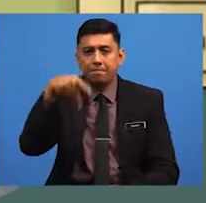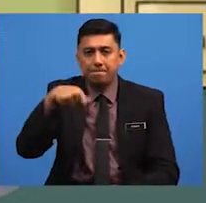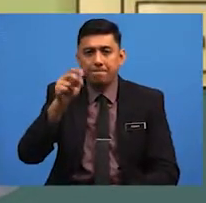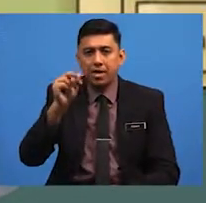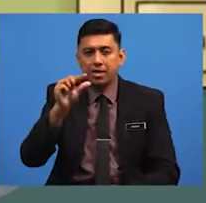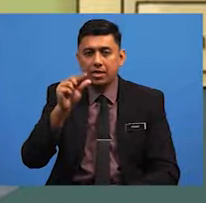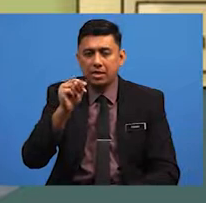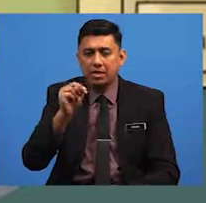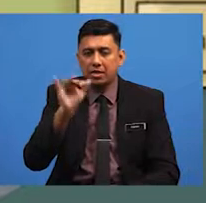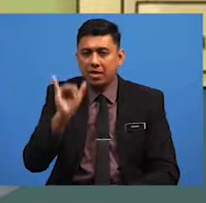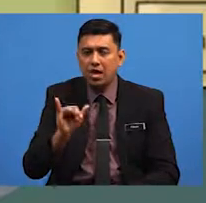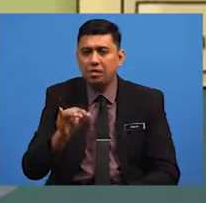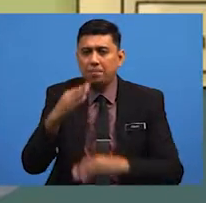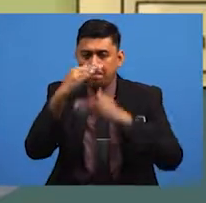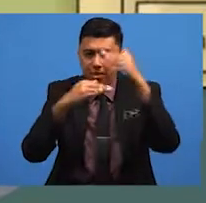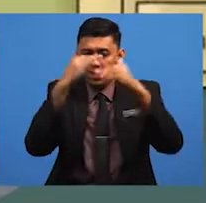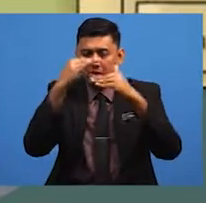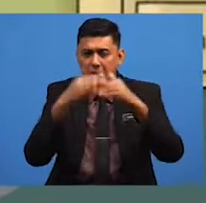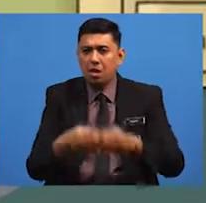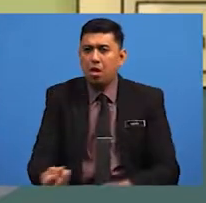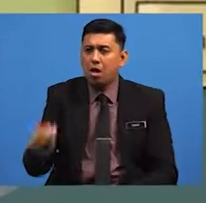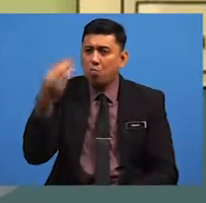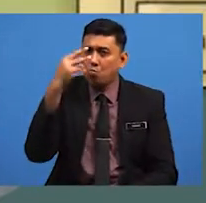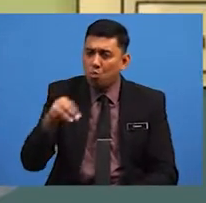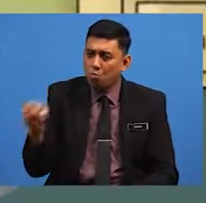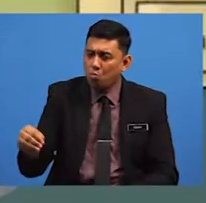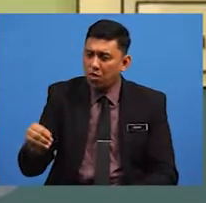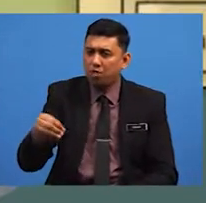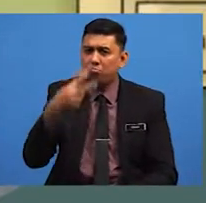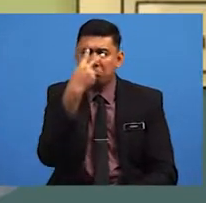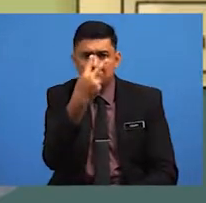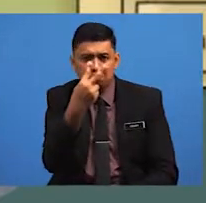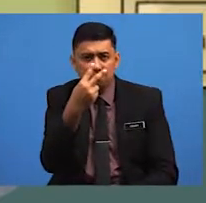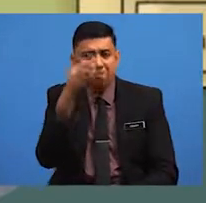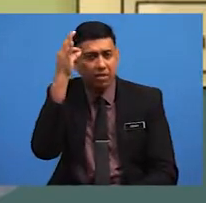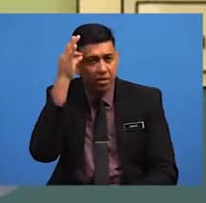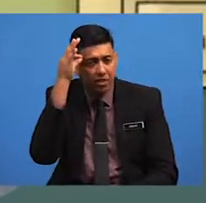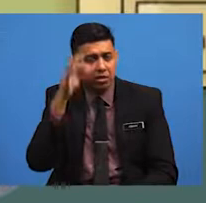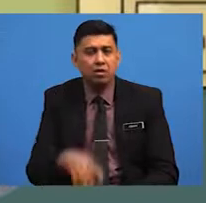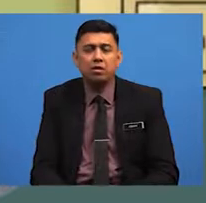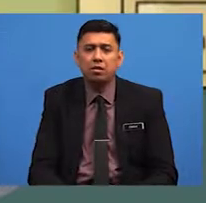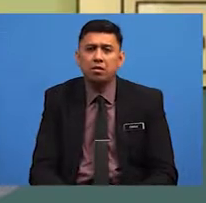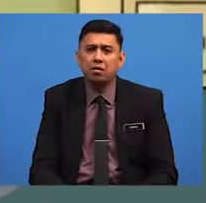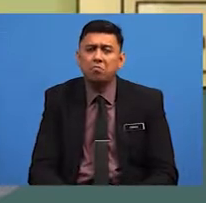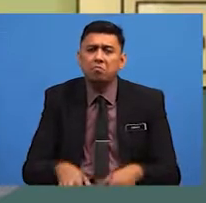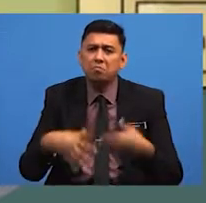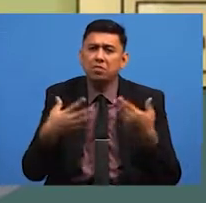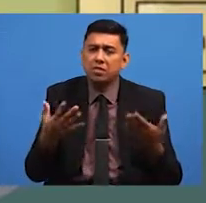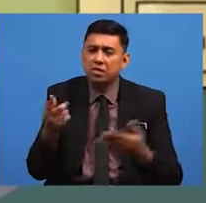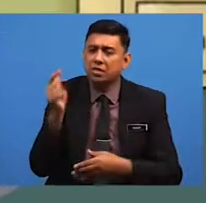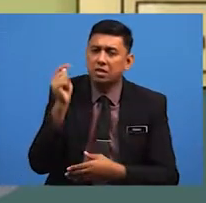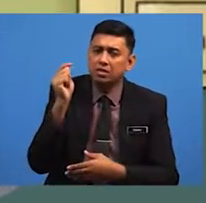dibina juga murid-murid bayangkan puas setelah dietrich yang dihasilkan daripada ampangan